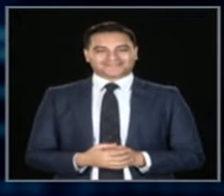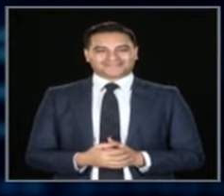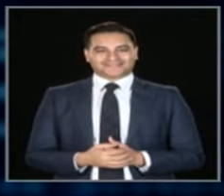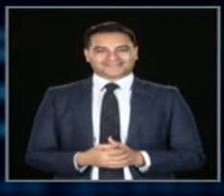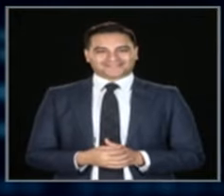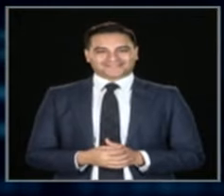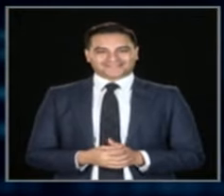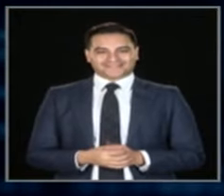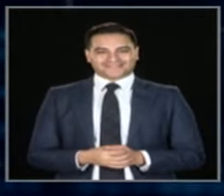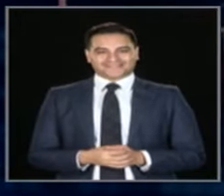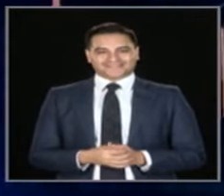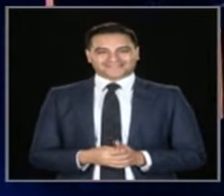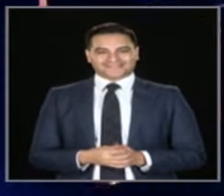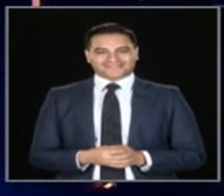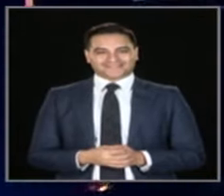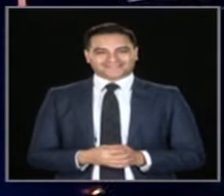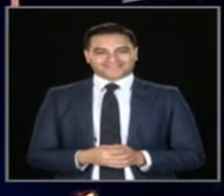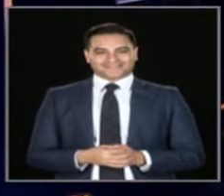ضربات جزاء.